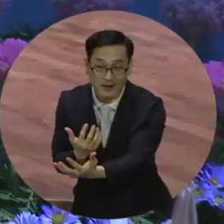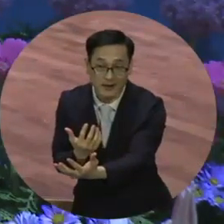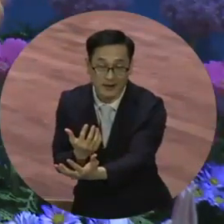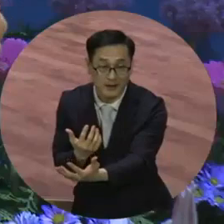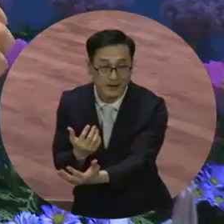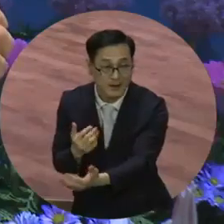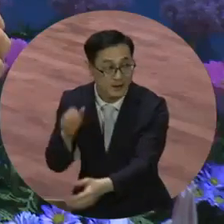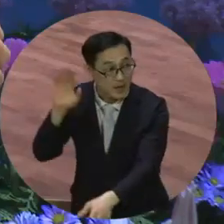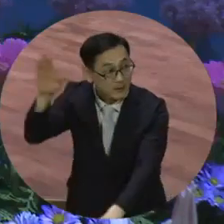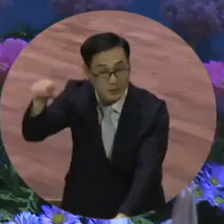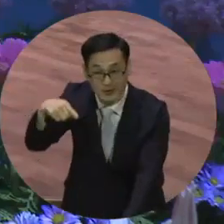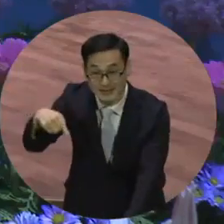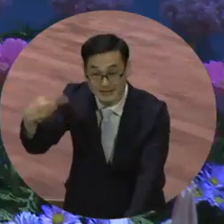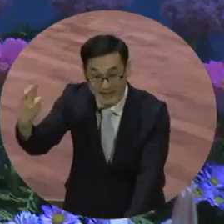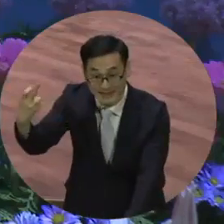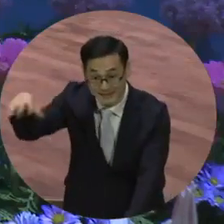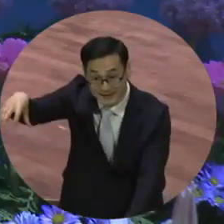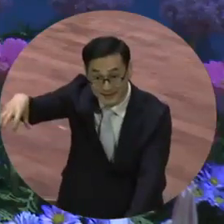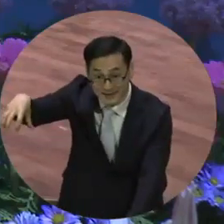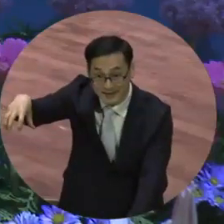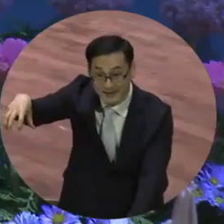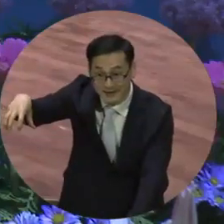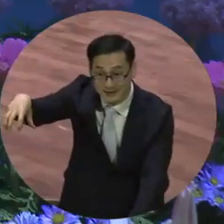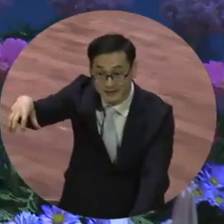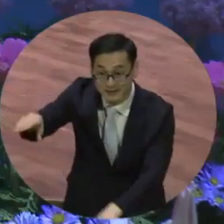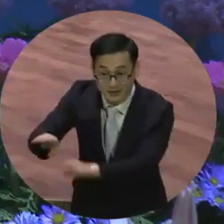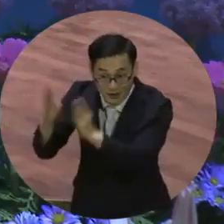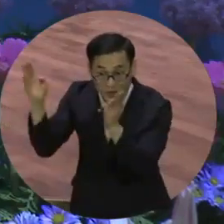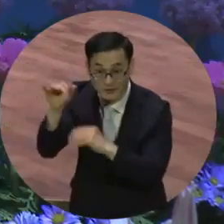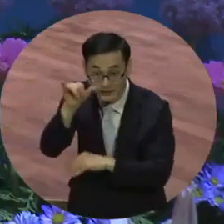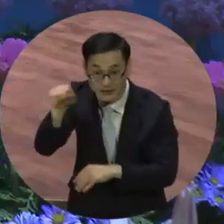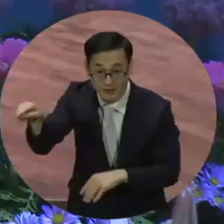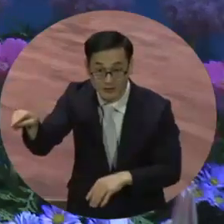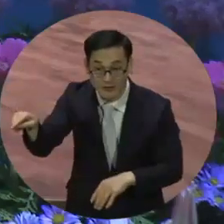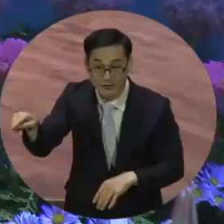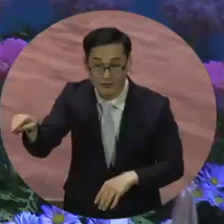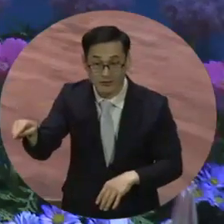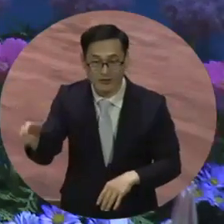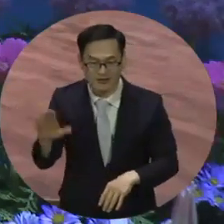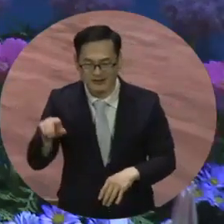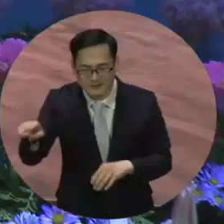일산에서 킨텍스에서 하는데 이 1년에 한 번씩 하는데 이걸 초청 사가족